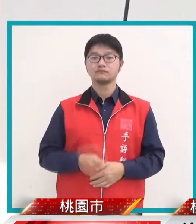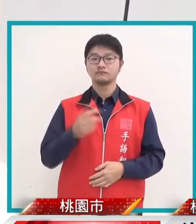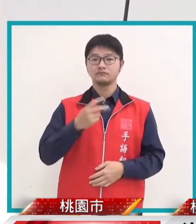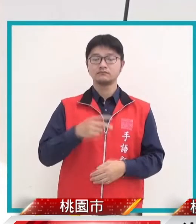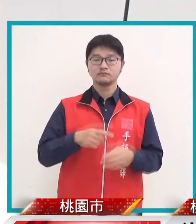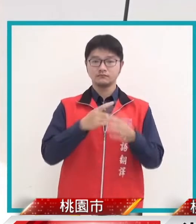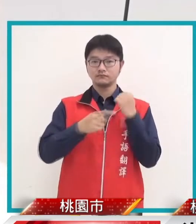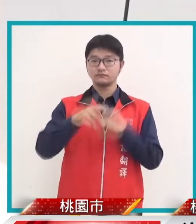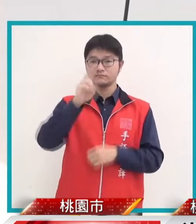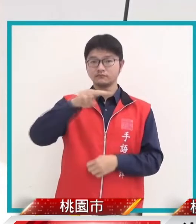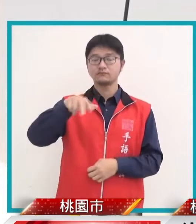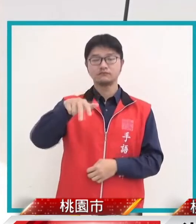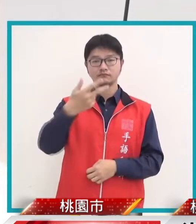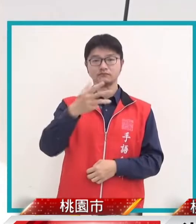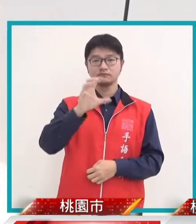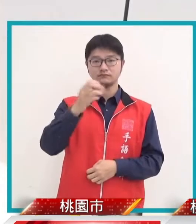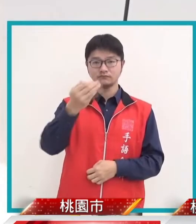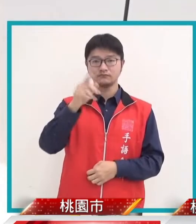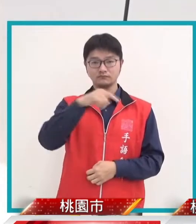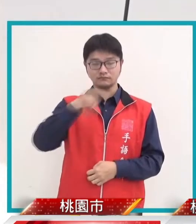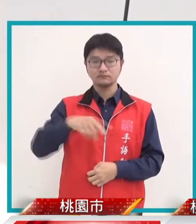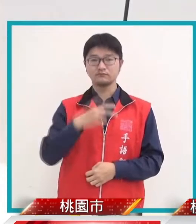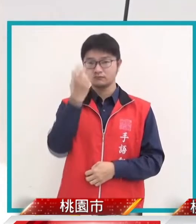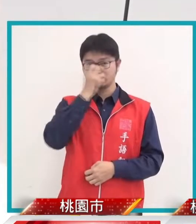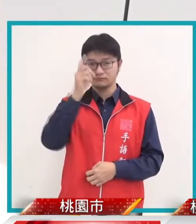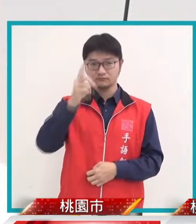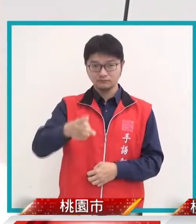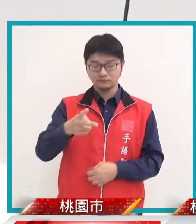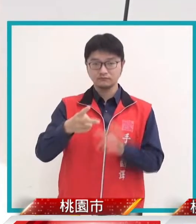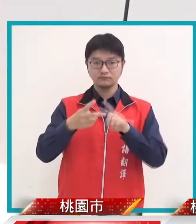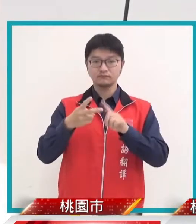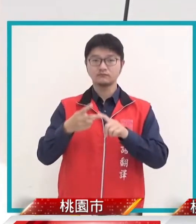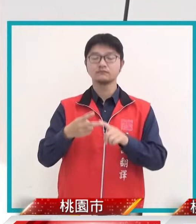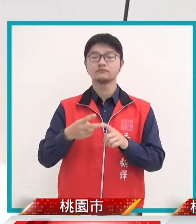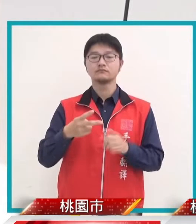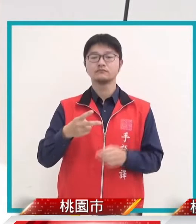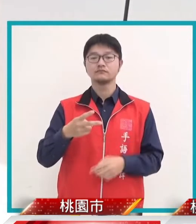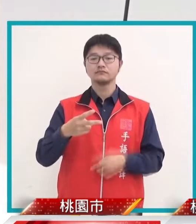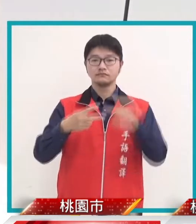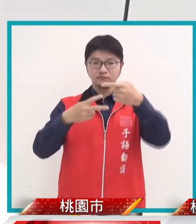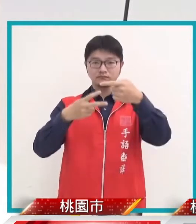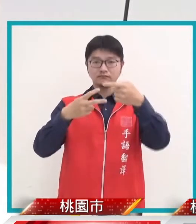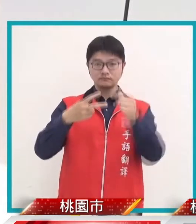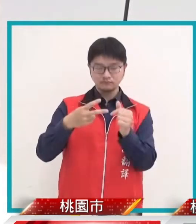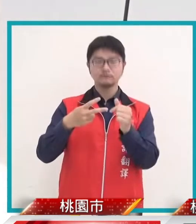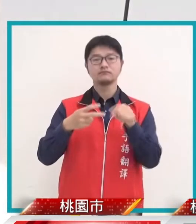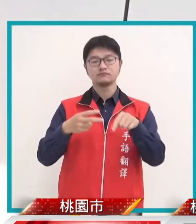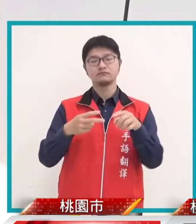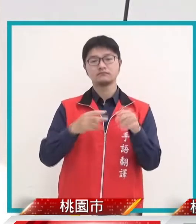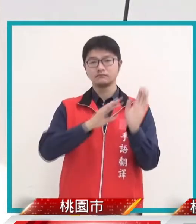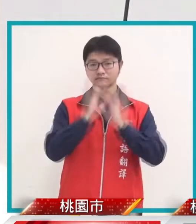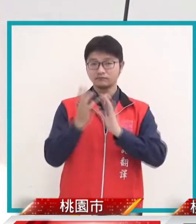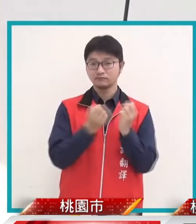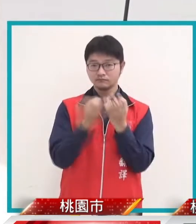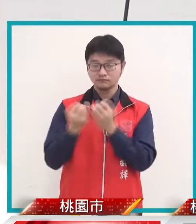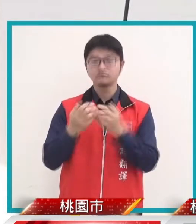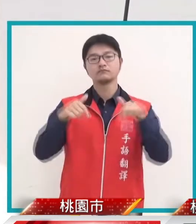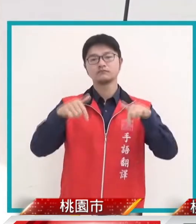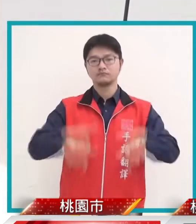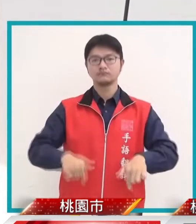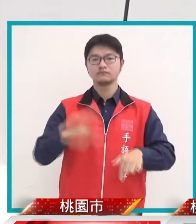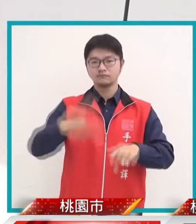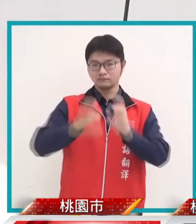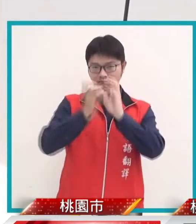2789位，那么因为二采有一些会由阴转阳，那另外有龙潭的某